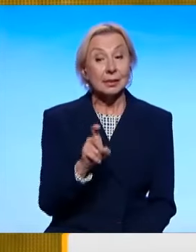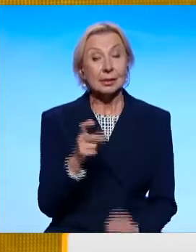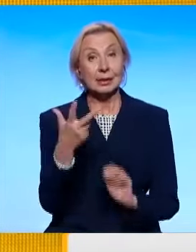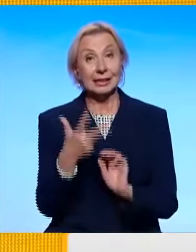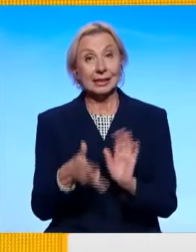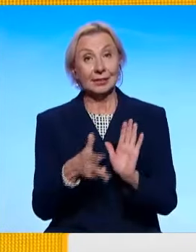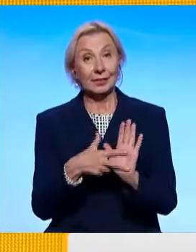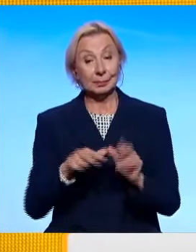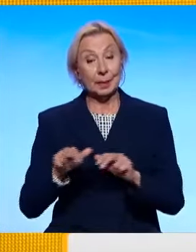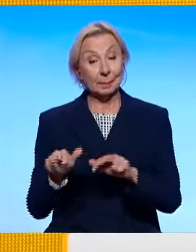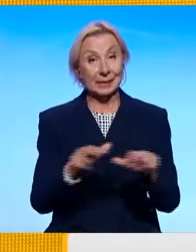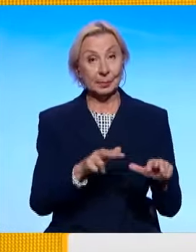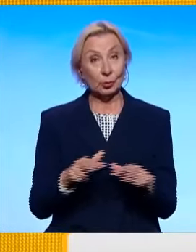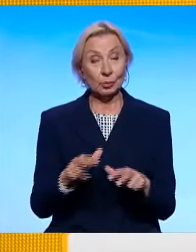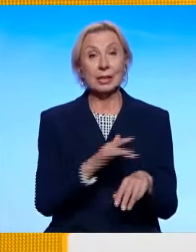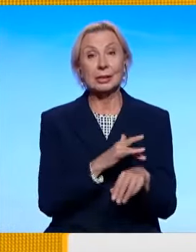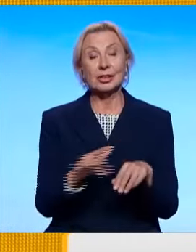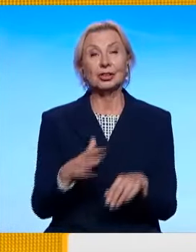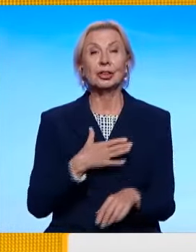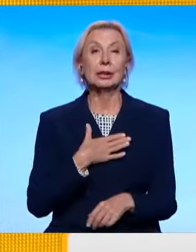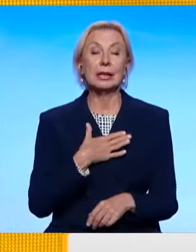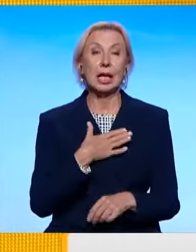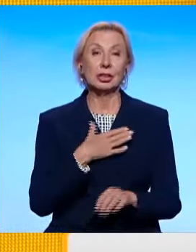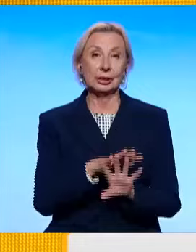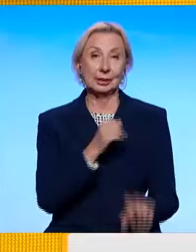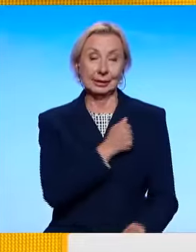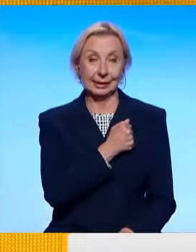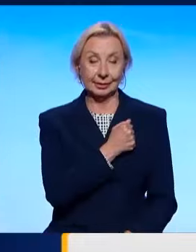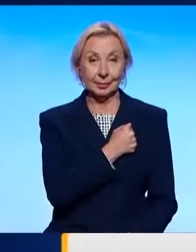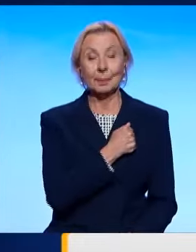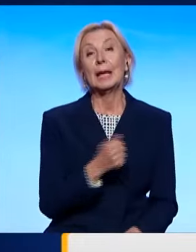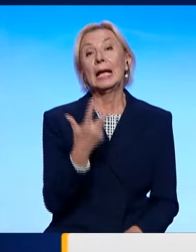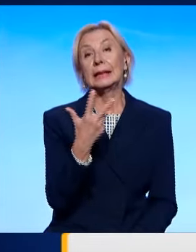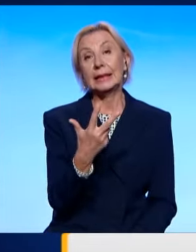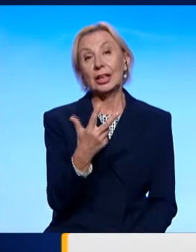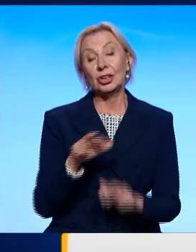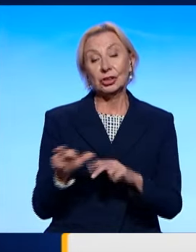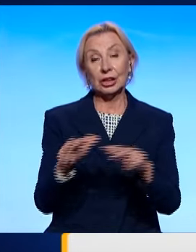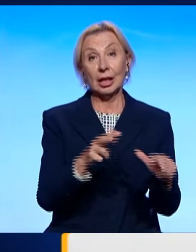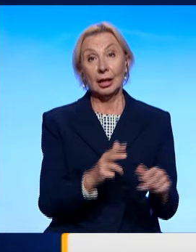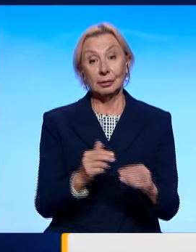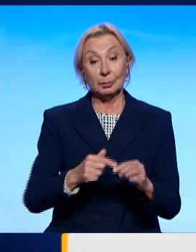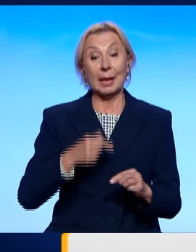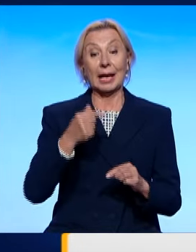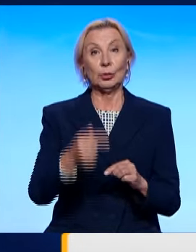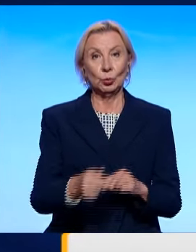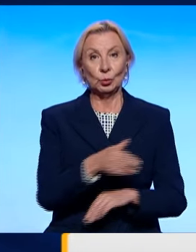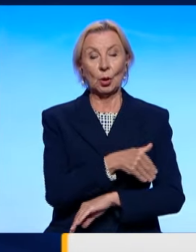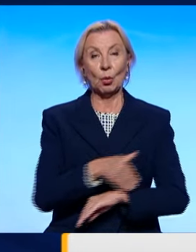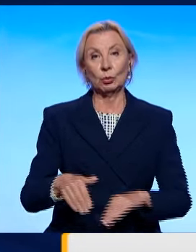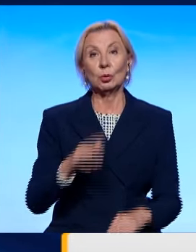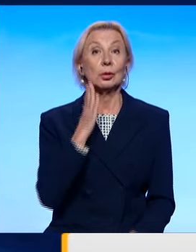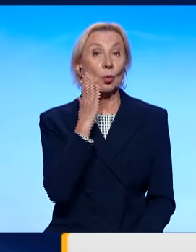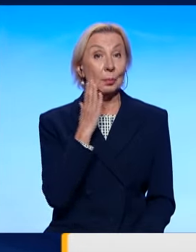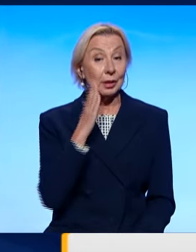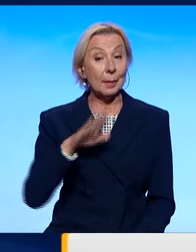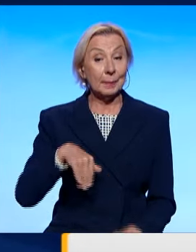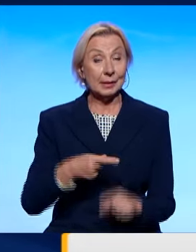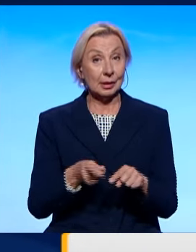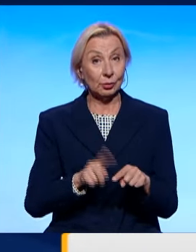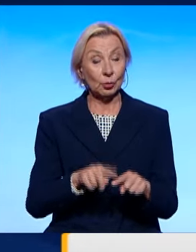безпілотників знищили наші сили протиповітряної оборони цієї ночі. Три шахеди перетнули кордон з Румунією. Після того